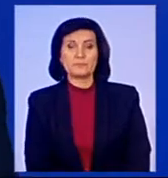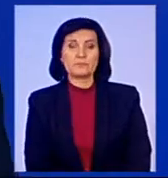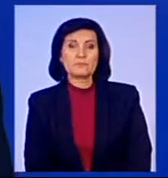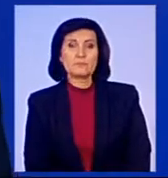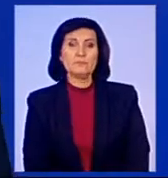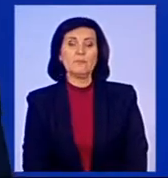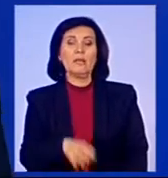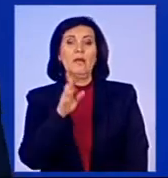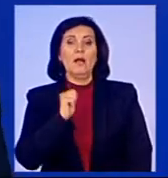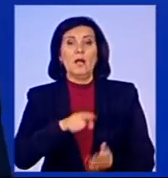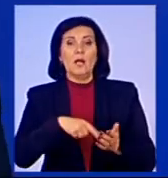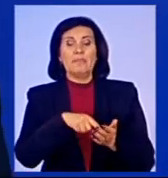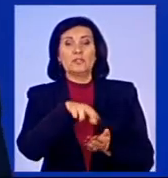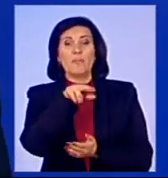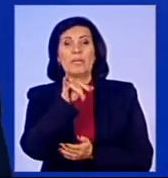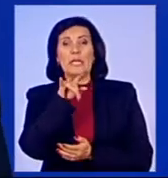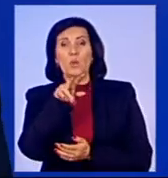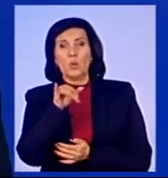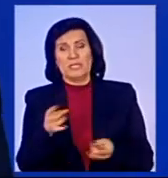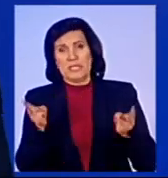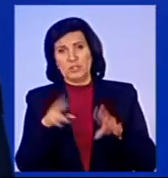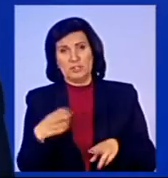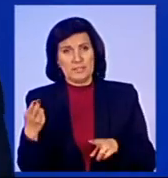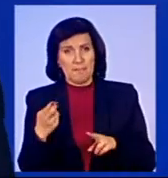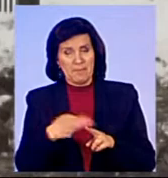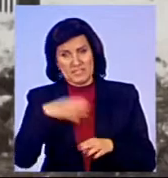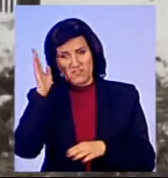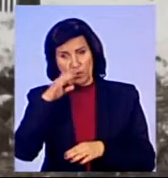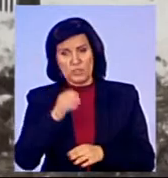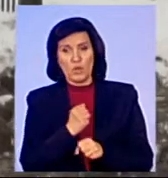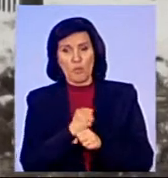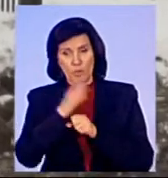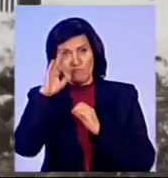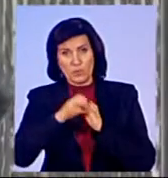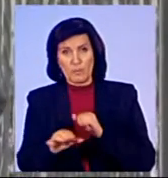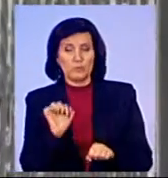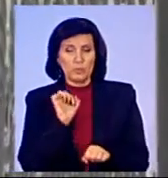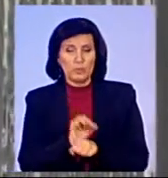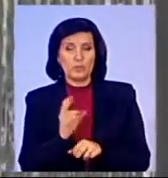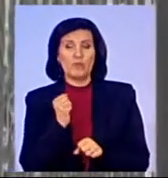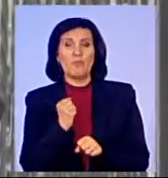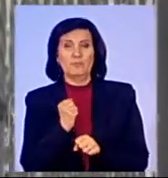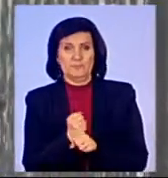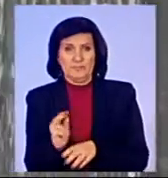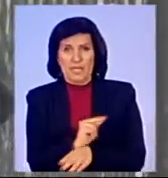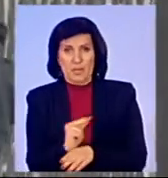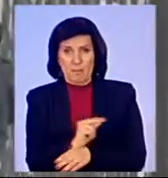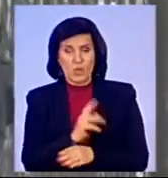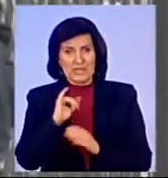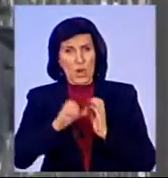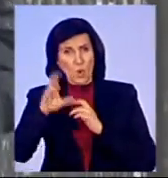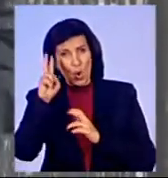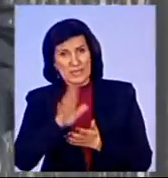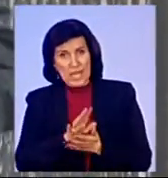На добу місто Прилуки залишилося без води. Роботу водопроводу зупинили, щоб провести ремонт на міському колекторі, знайти місця прориву